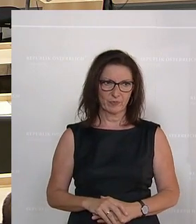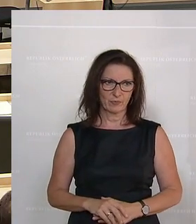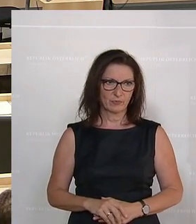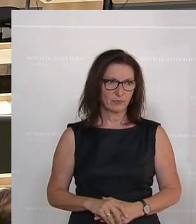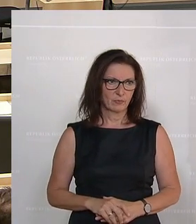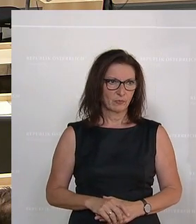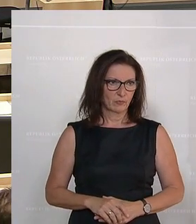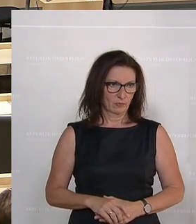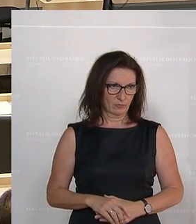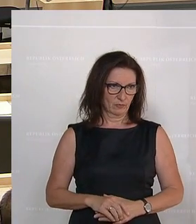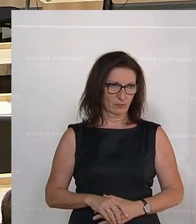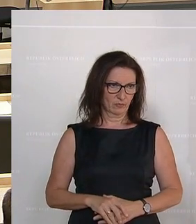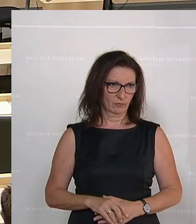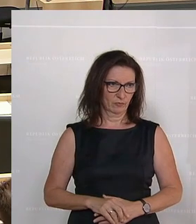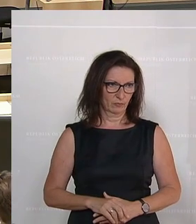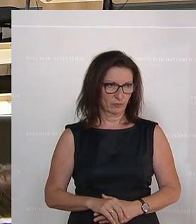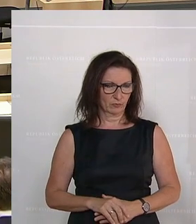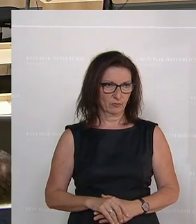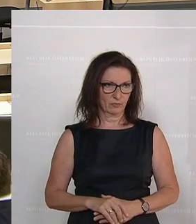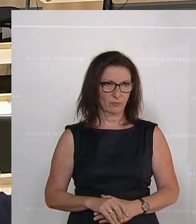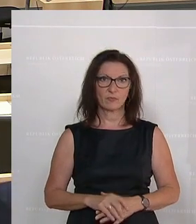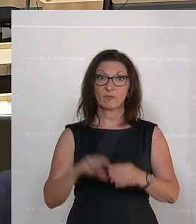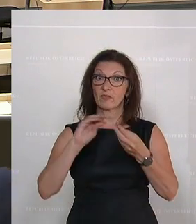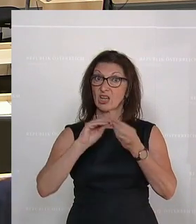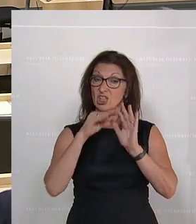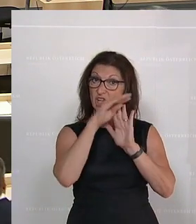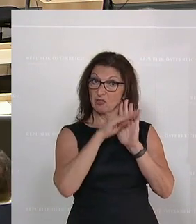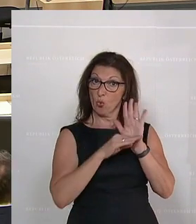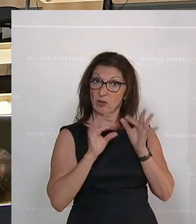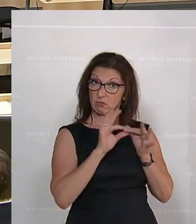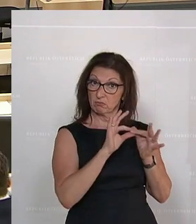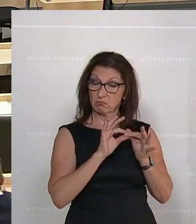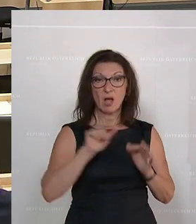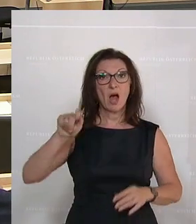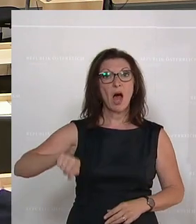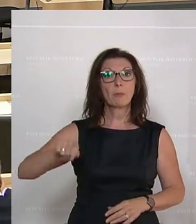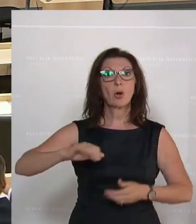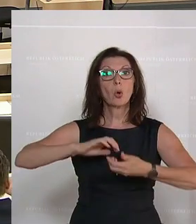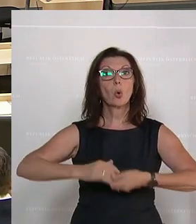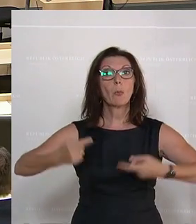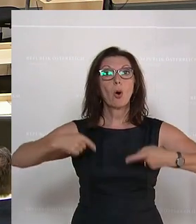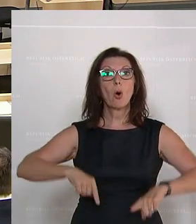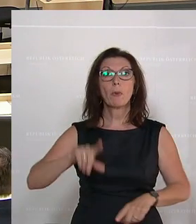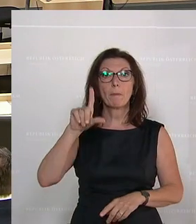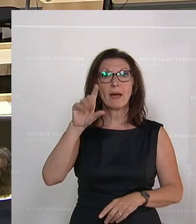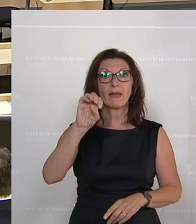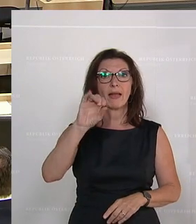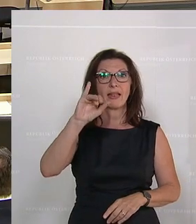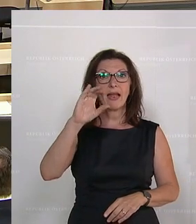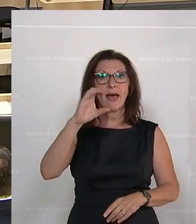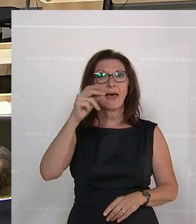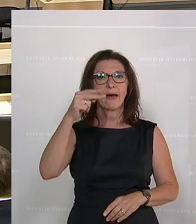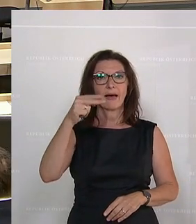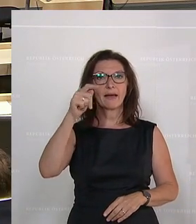georg straße von der övp was wird heute konkret beschlossen also etwa wird ab oktober das klima bonus in höhe von